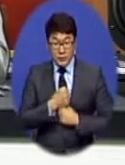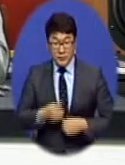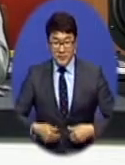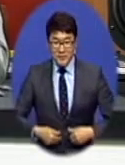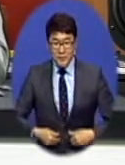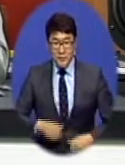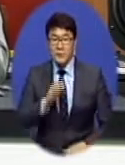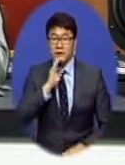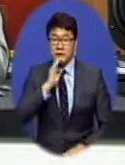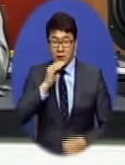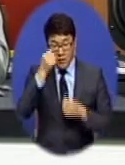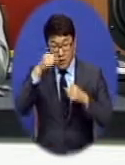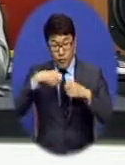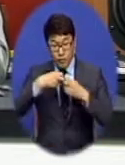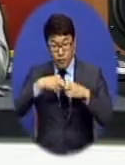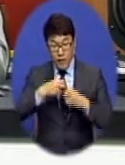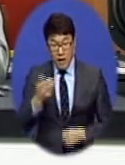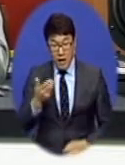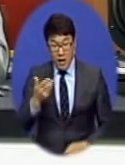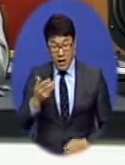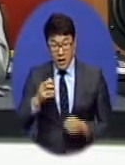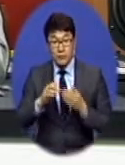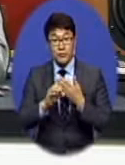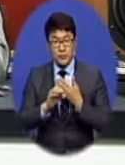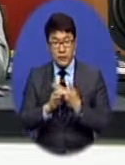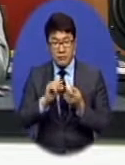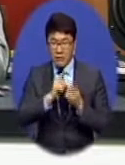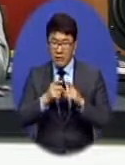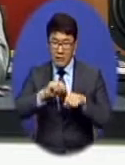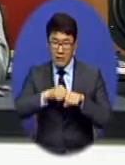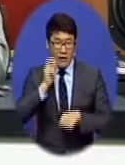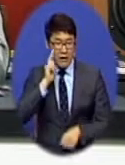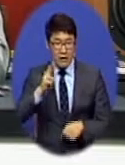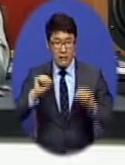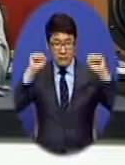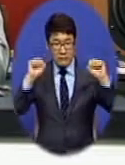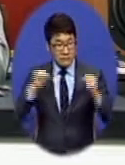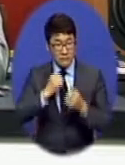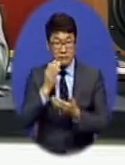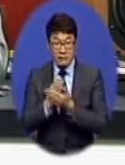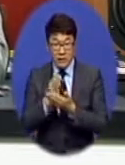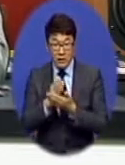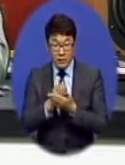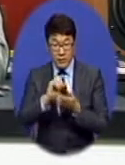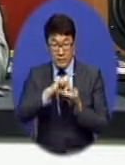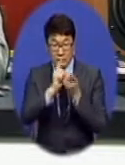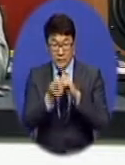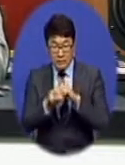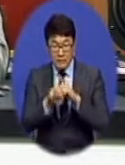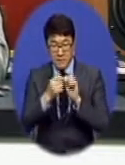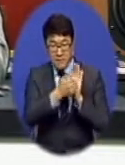그렇죠. 네. 무릎이 아프실 경우에는 대신에 무리하게 운동하시지 마시고요. 무릎 관절증